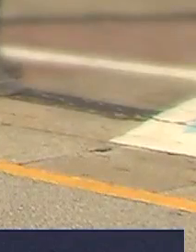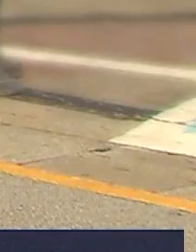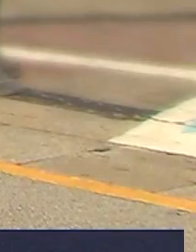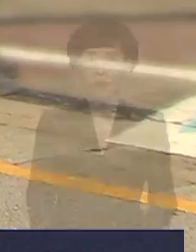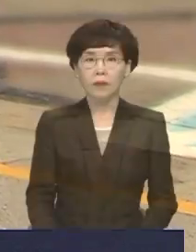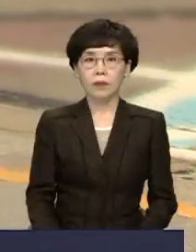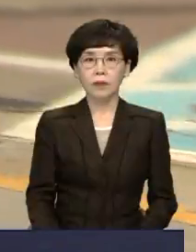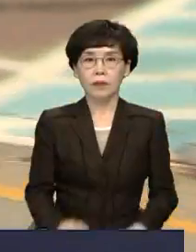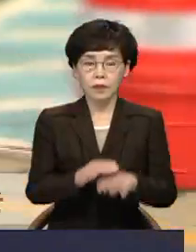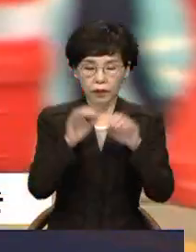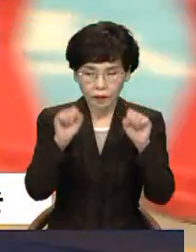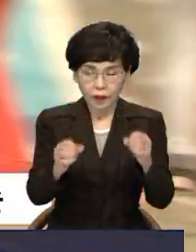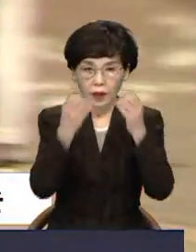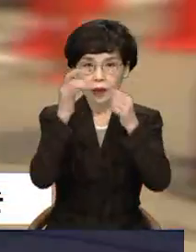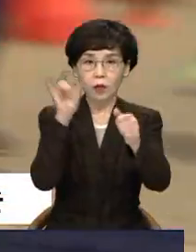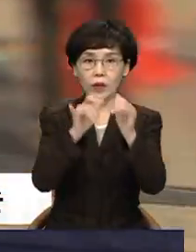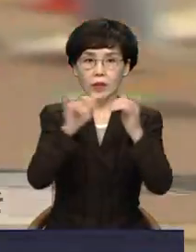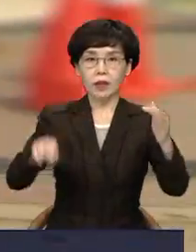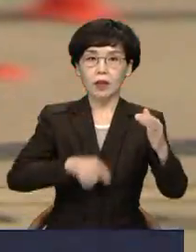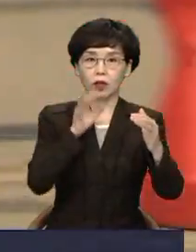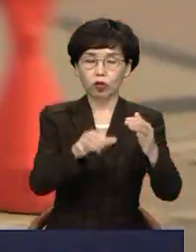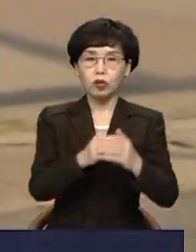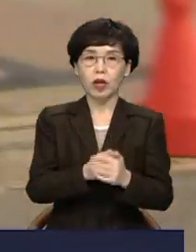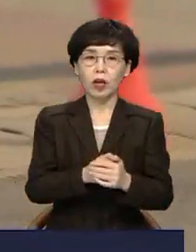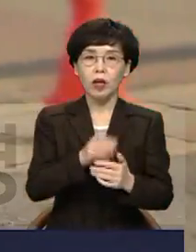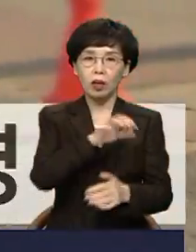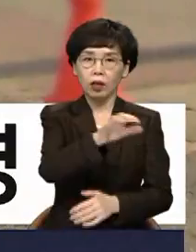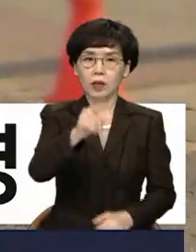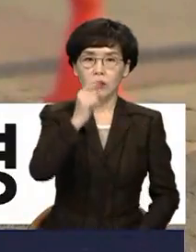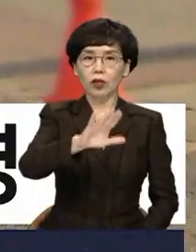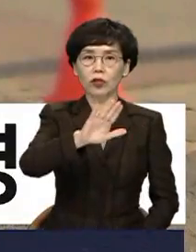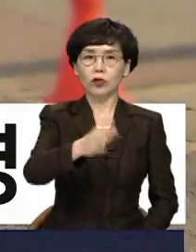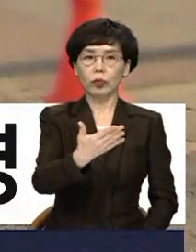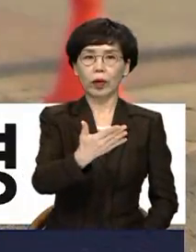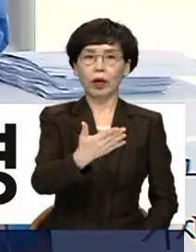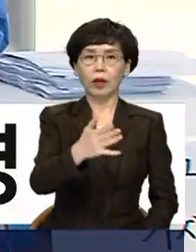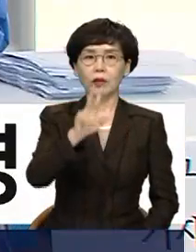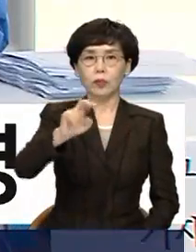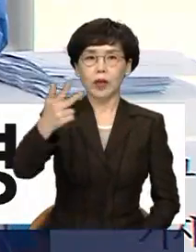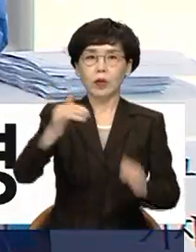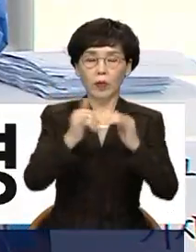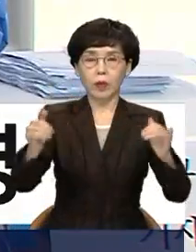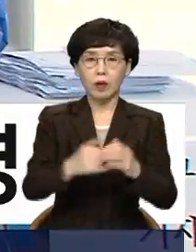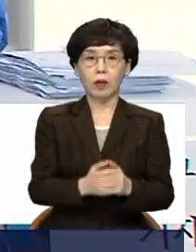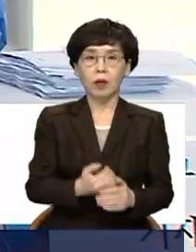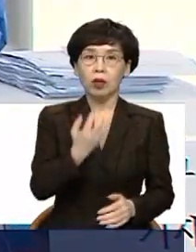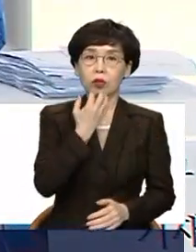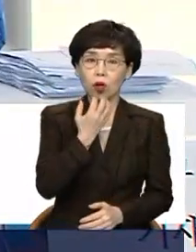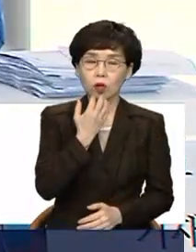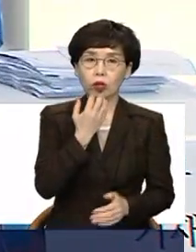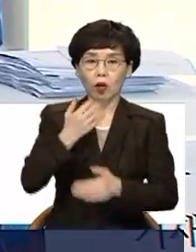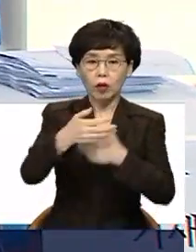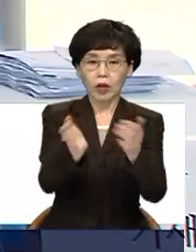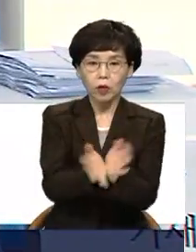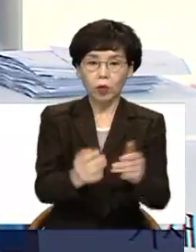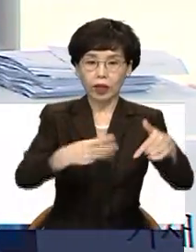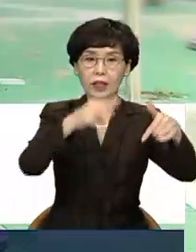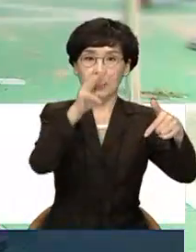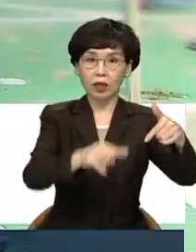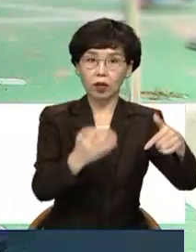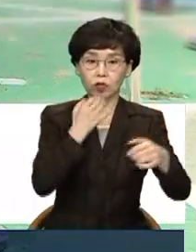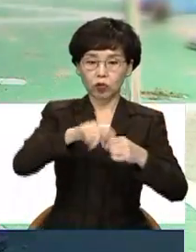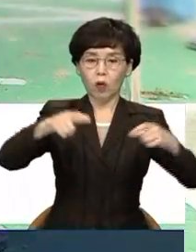신규 확진 자 가운데 지역사회에서 감염된 것 모두 1900 27명 입니다 지역별로 보면 서울과 경기 인천 등